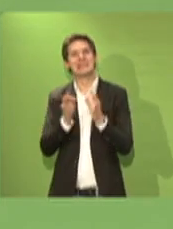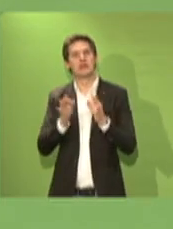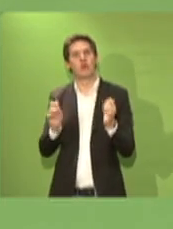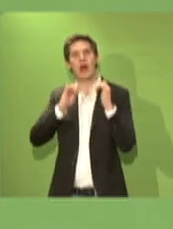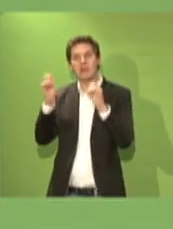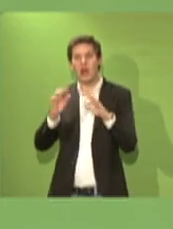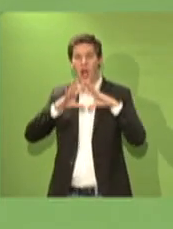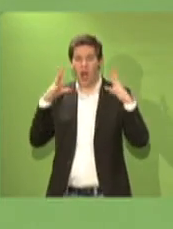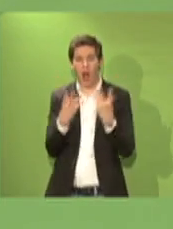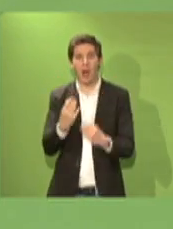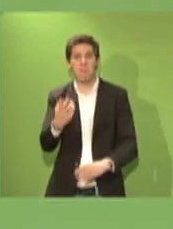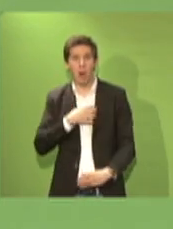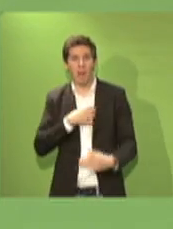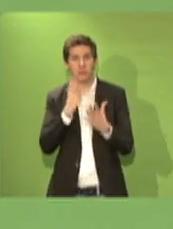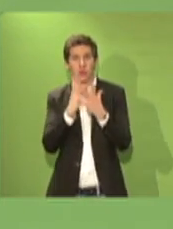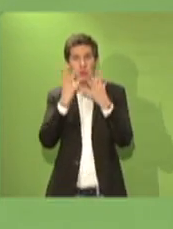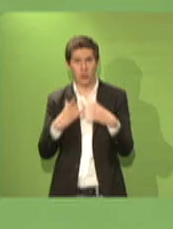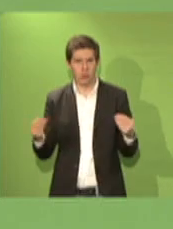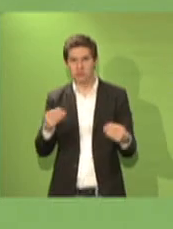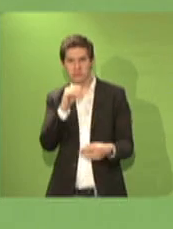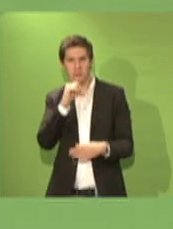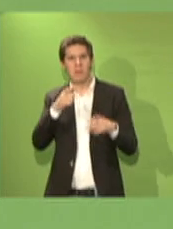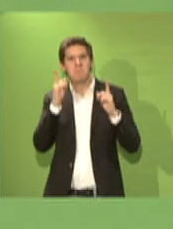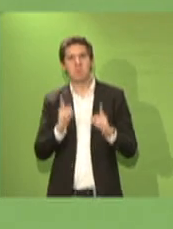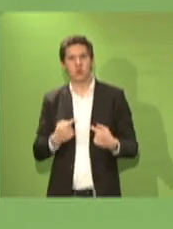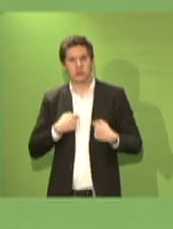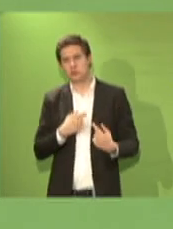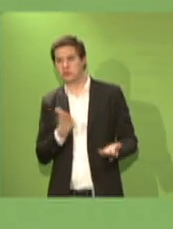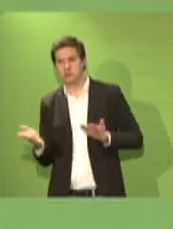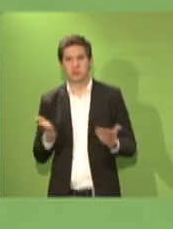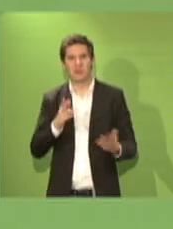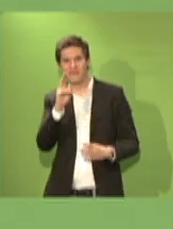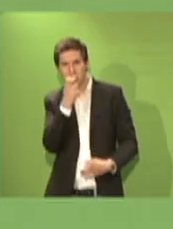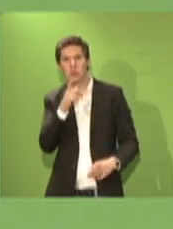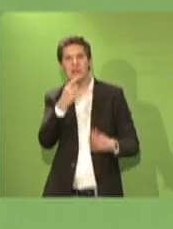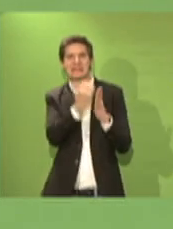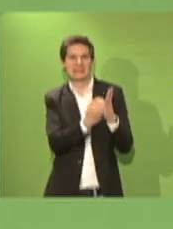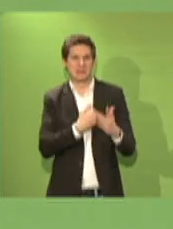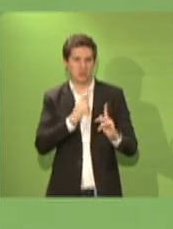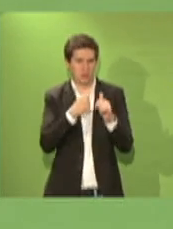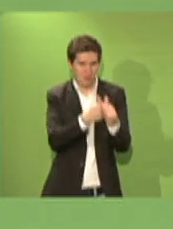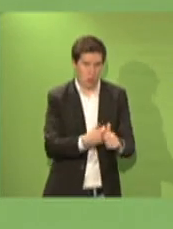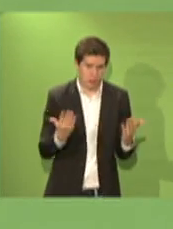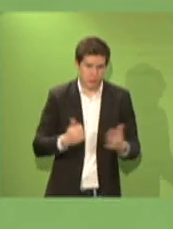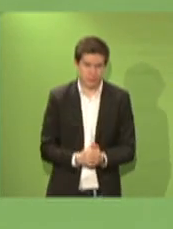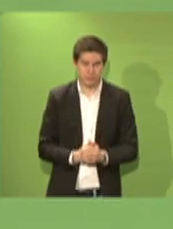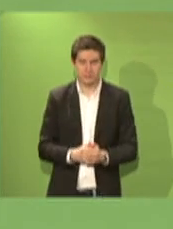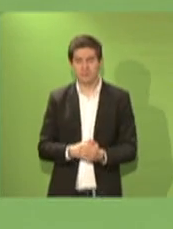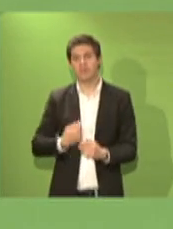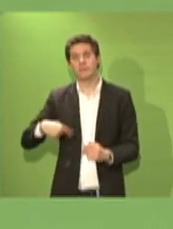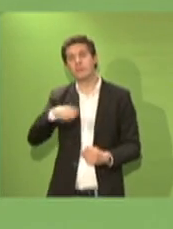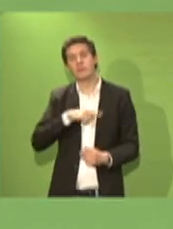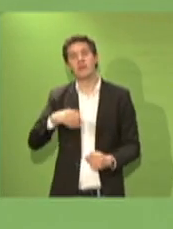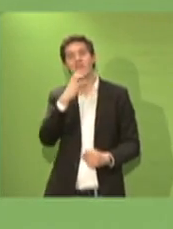alle Probleme der Vereinbarkeit und schon gar nicht die Hürden der gesetzlichen Rahmenbedingungen. Was wir allerdings machen, wir geben das